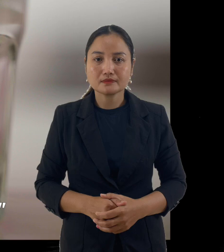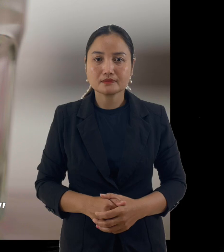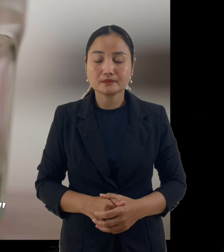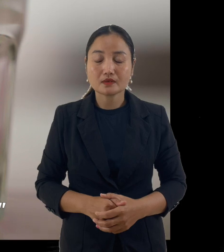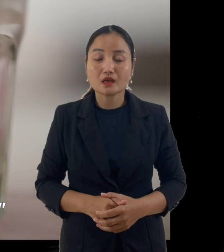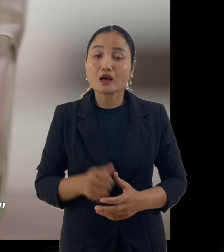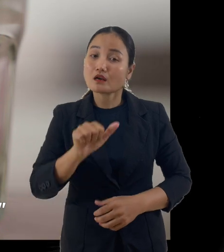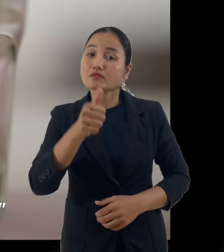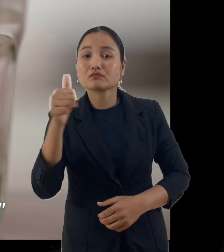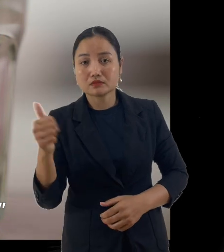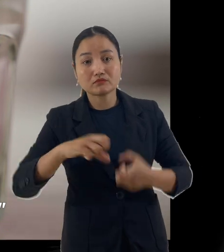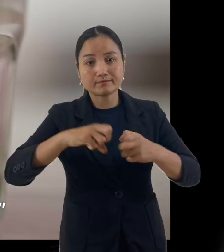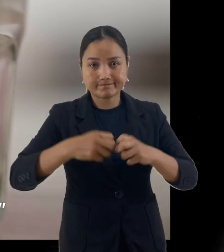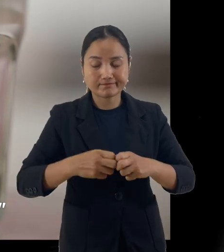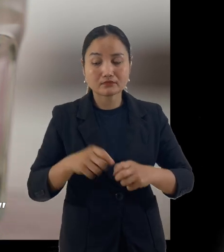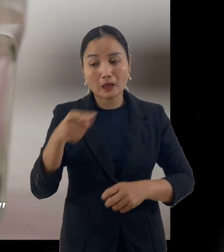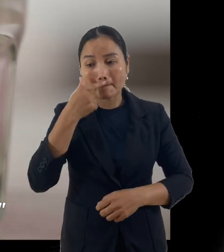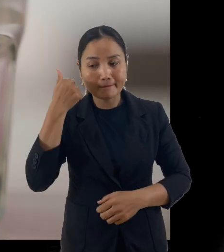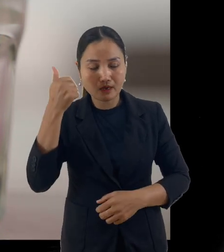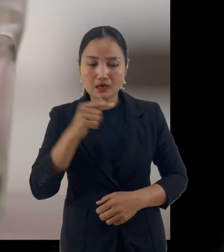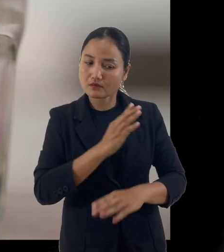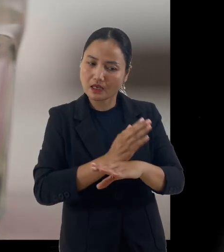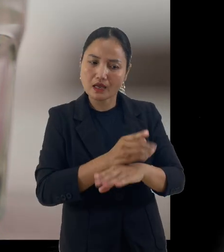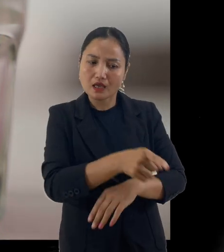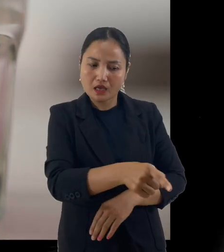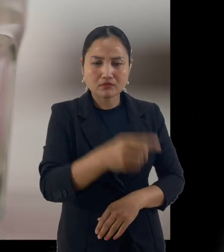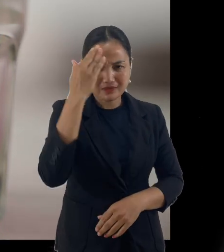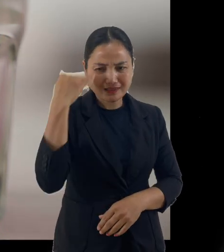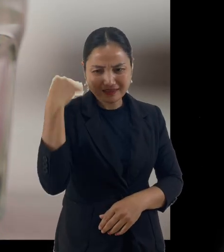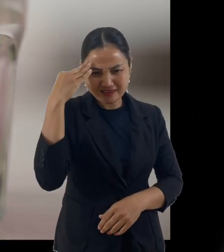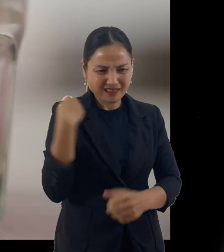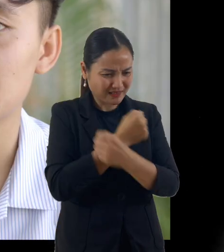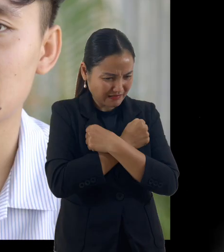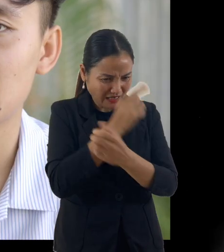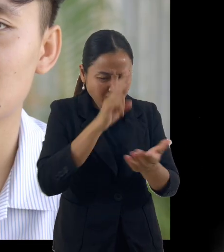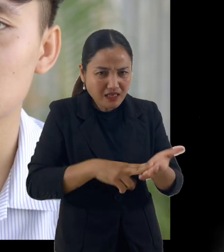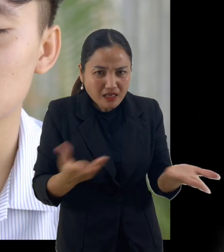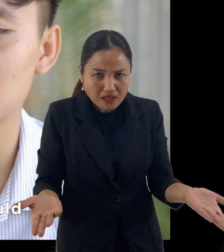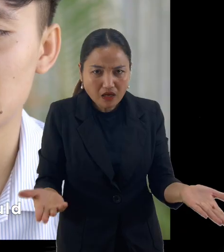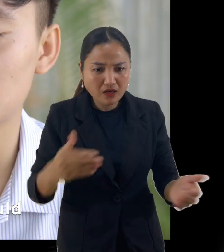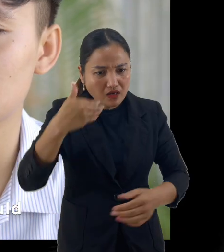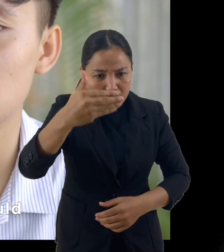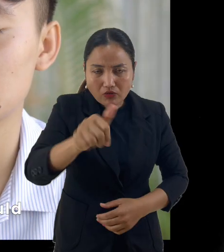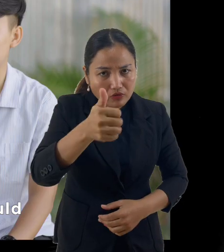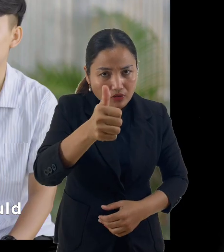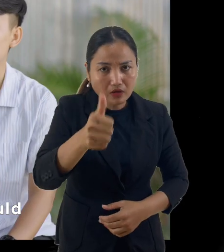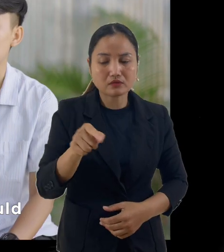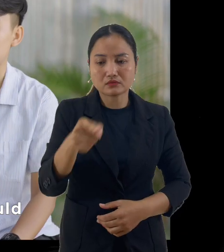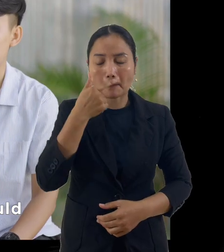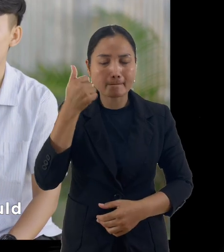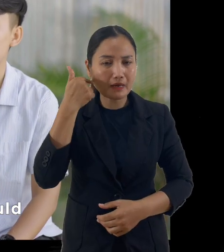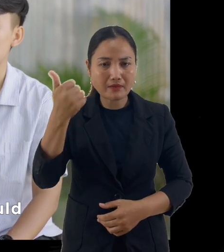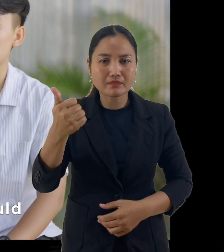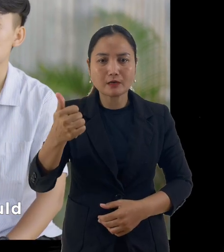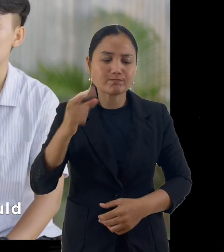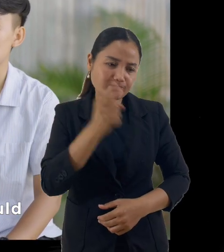ហើយនឹងមួយទៀតគាត់ថាស្រឡាញ់មនុស្សស្រីដូចគ្នាអត់មានអនាគតទេគ្រួសាររបស់គាត់តែអហង្ការមួយគាត់គឺគាត់ពិបាកចិត្តមែនតើដល់ថ្នាក់គាត់ទេ